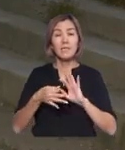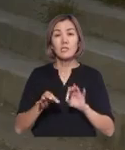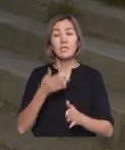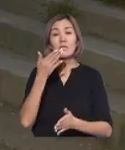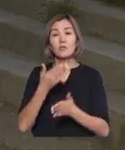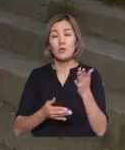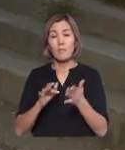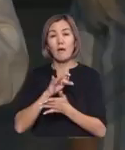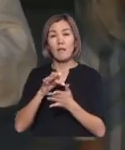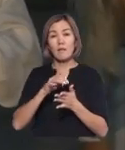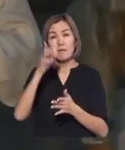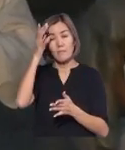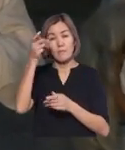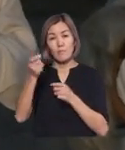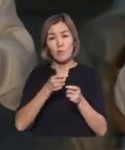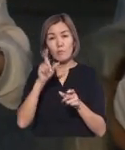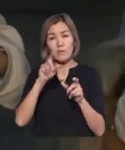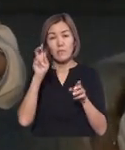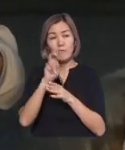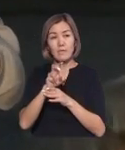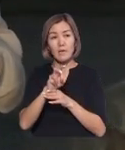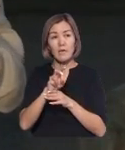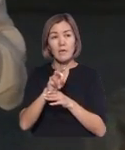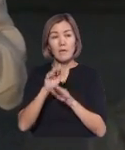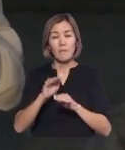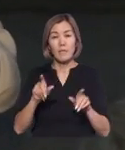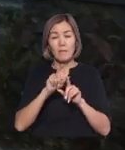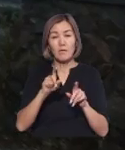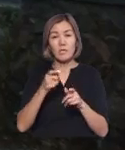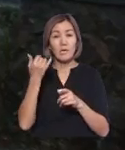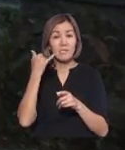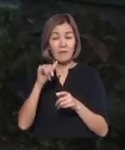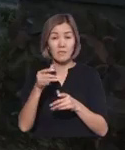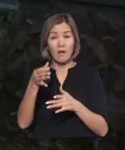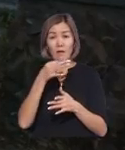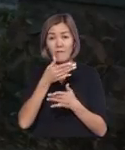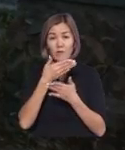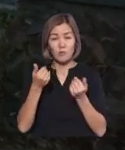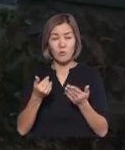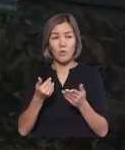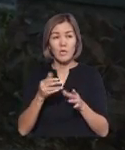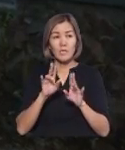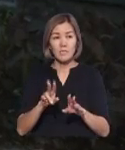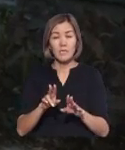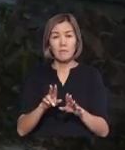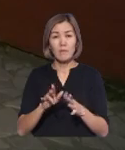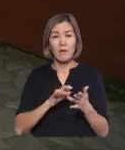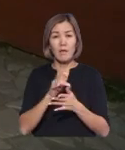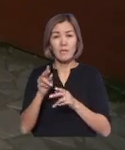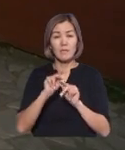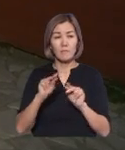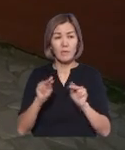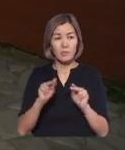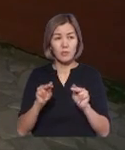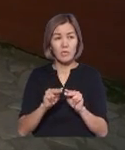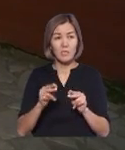білмекші болып, қалалық білім бөлімінің өкілдеріне, балабақша басшылығына хабарластық. Мардымды жауап алмадық. Дегенмен қаланың бас ұстазы,